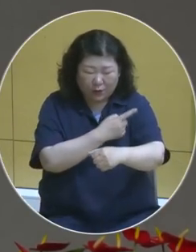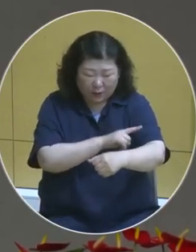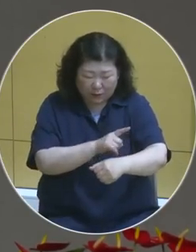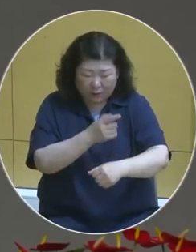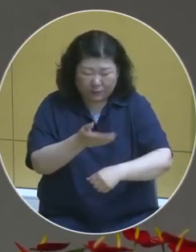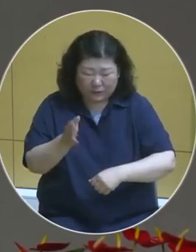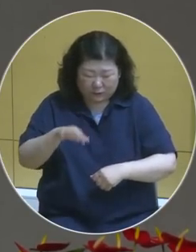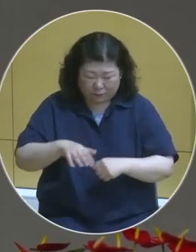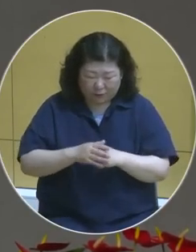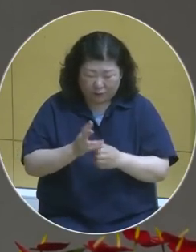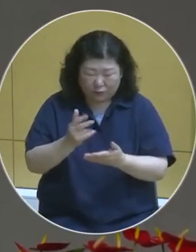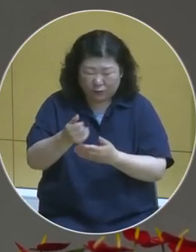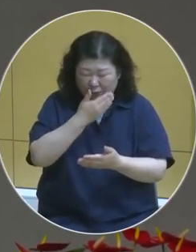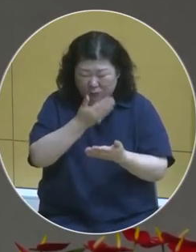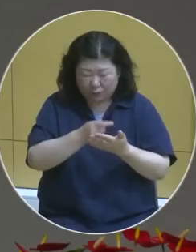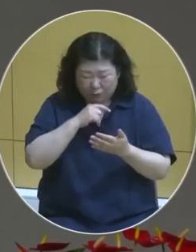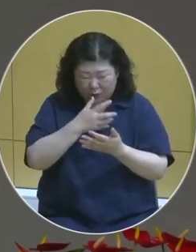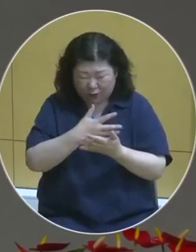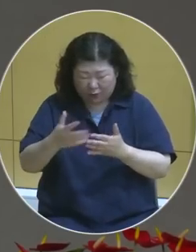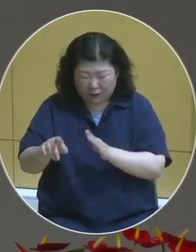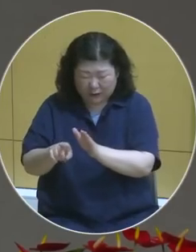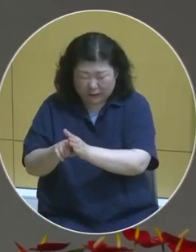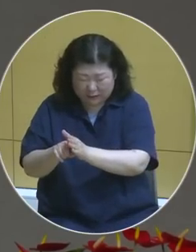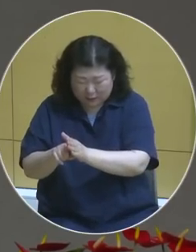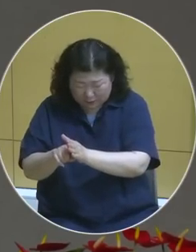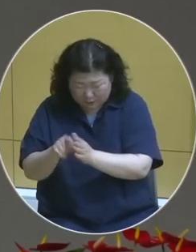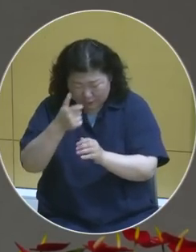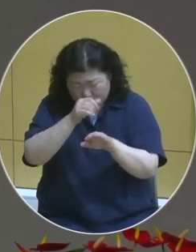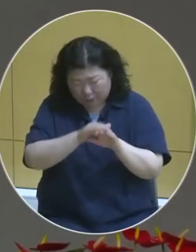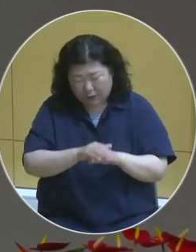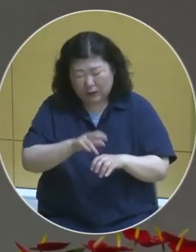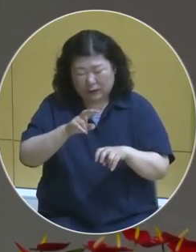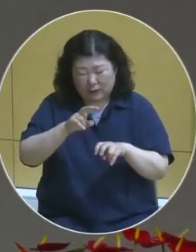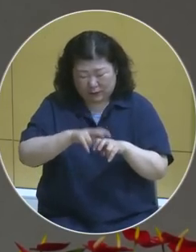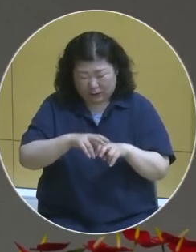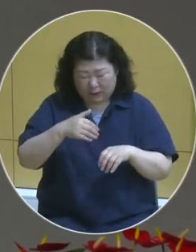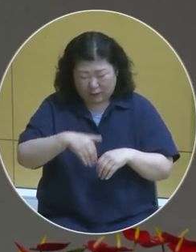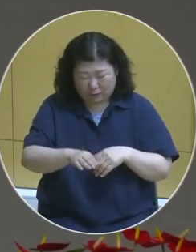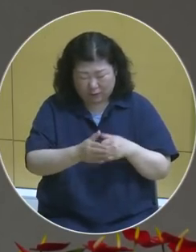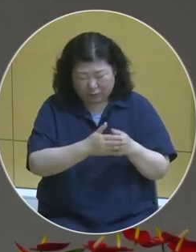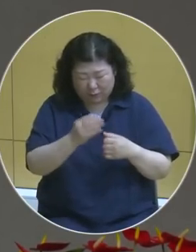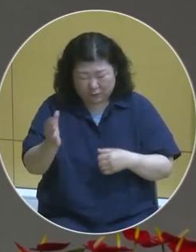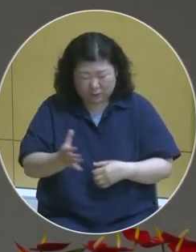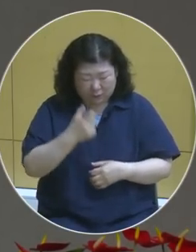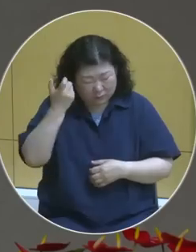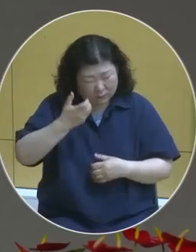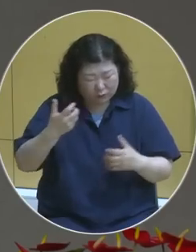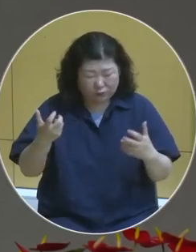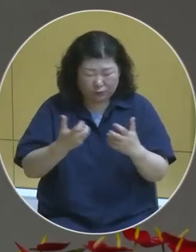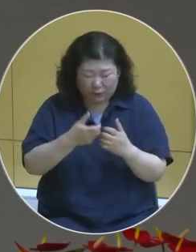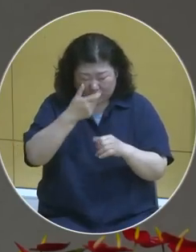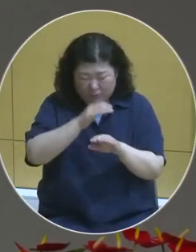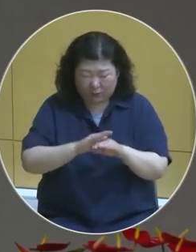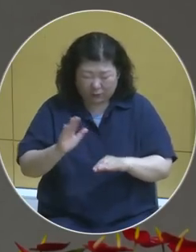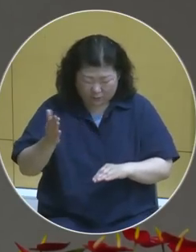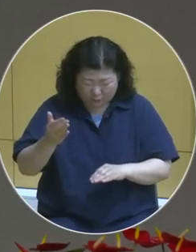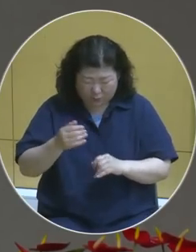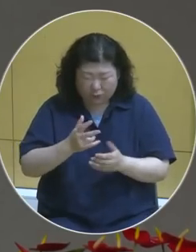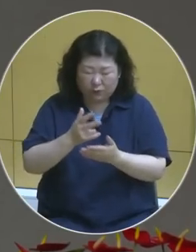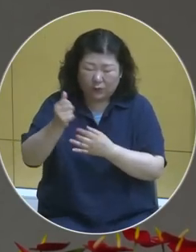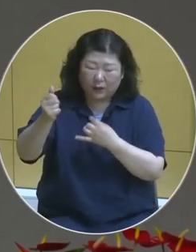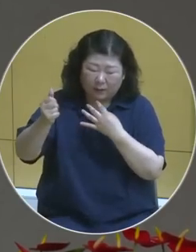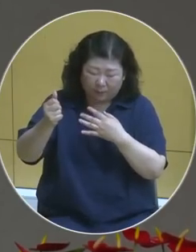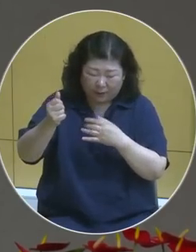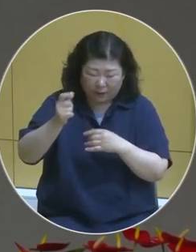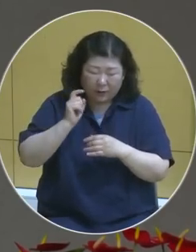저희가 주님의 보혈에 의지하여 예배의 자리에 나아가오니 성령 충만한 예배가 되게 하시고 주님께만 영광이 되는 예배가 되게